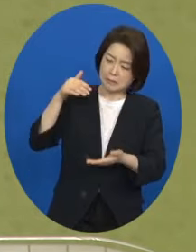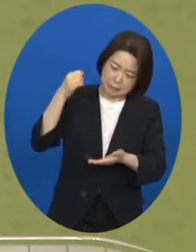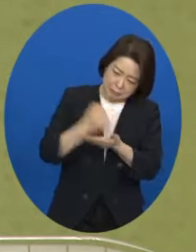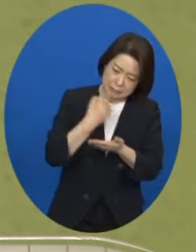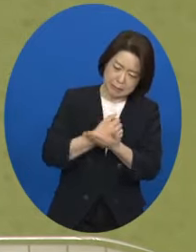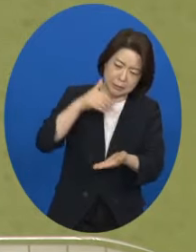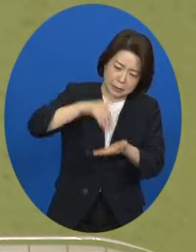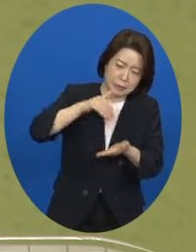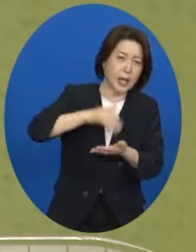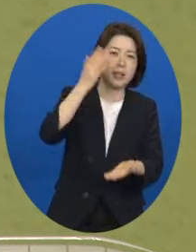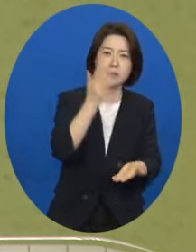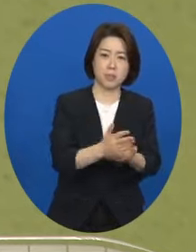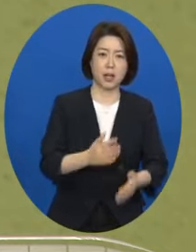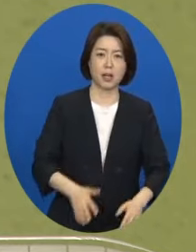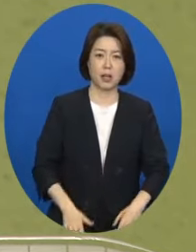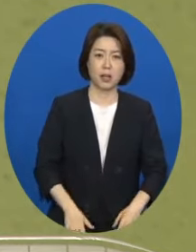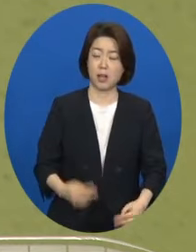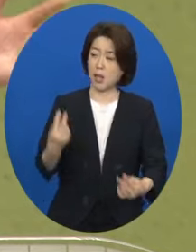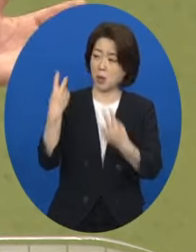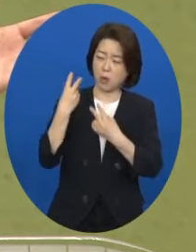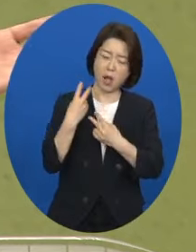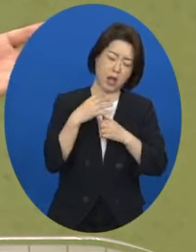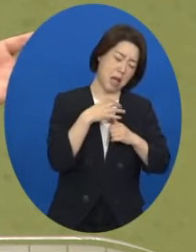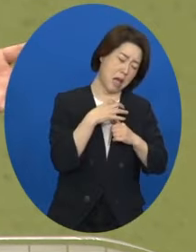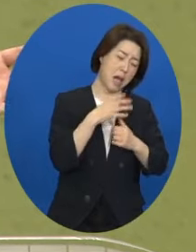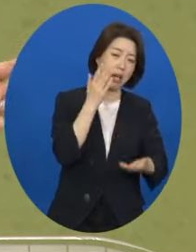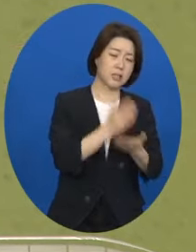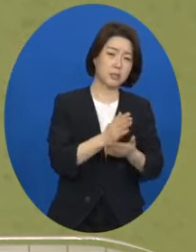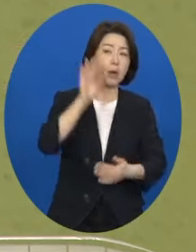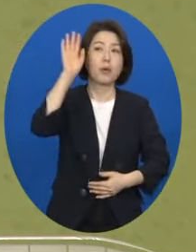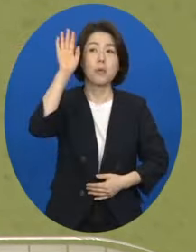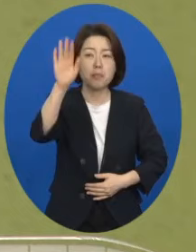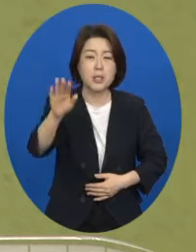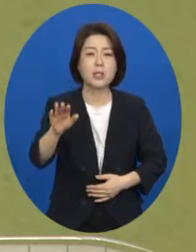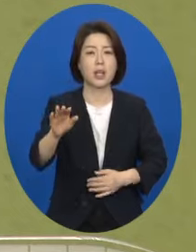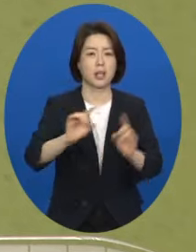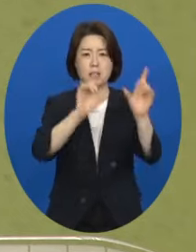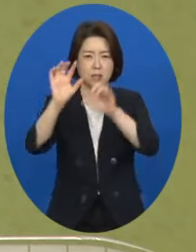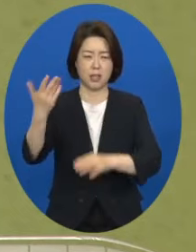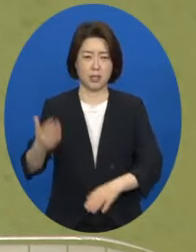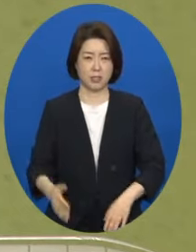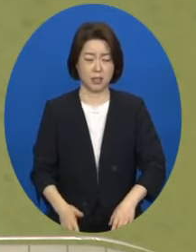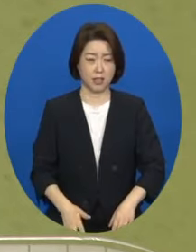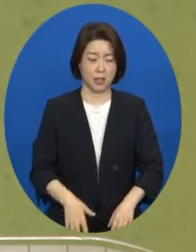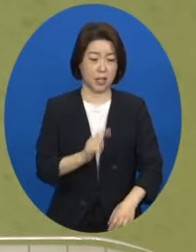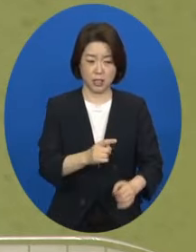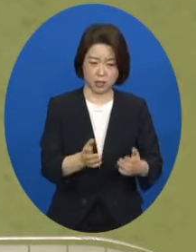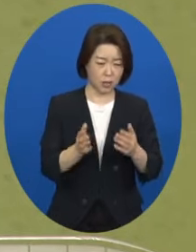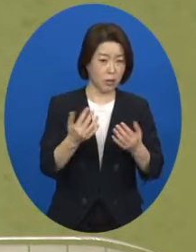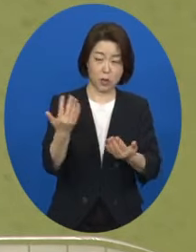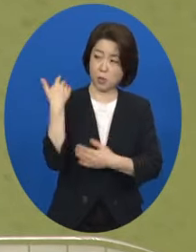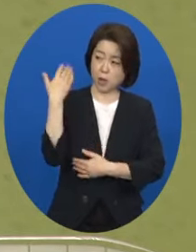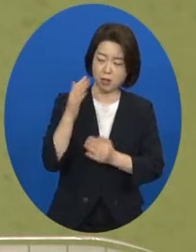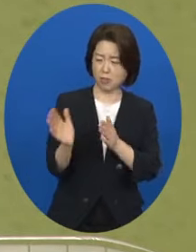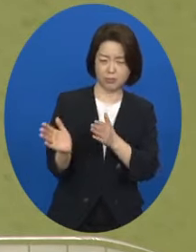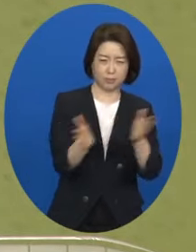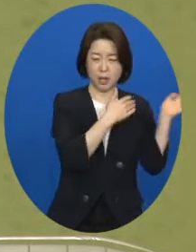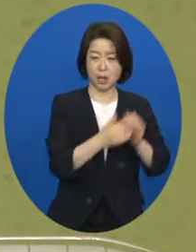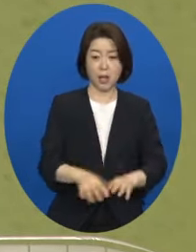중요합니다. 왜 과거에 매여서 오늘을 살지 못하고 미래를 살지 못합니까? 과거는 이미 지나갔고 보라 새것이